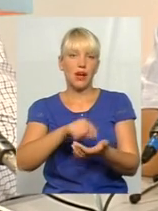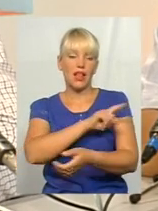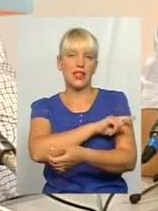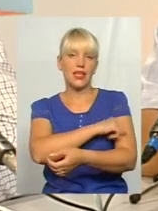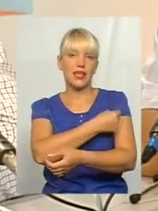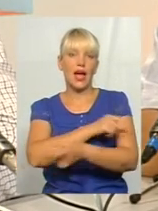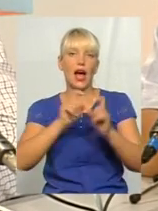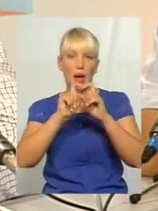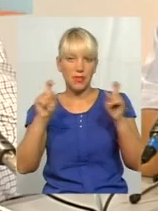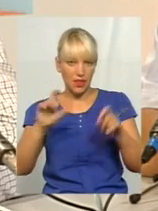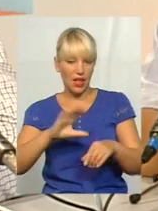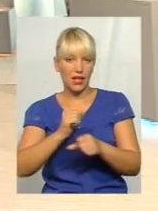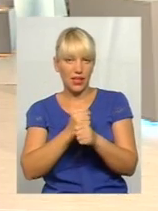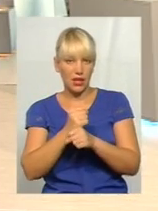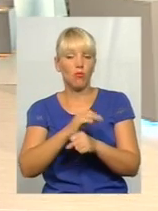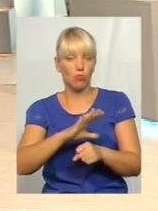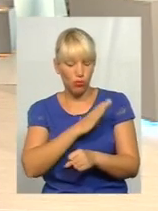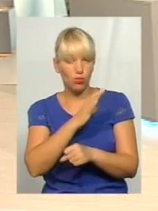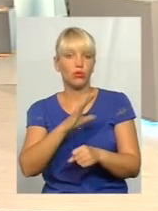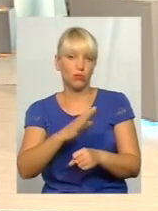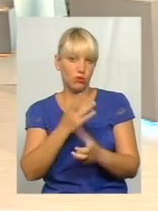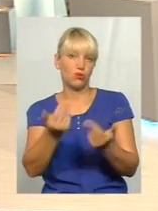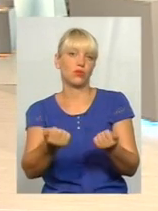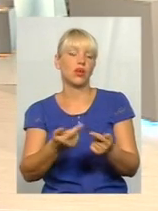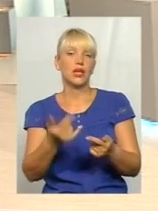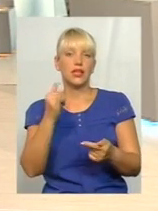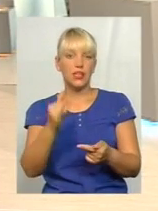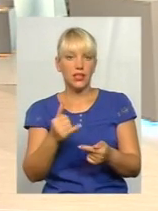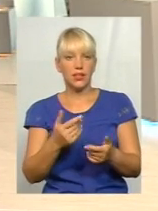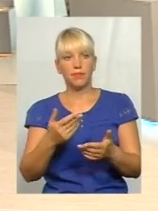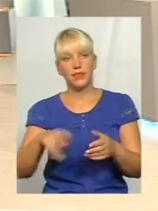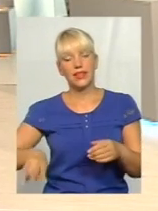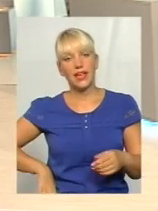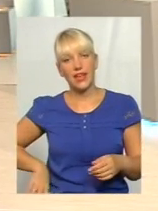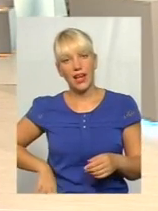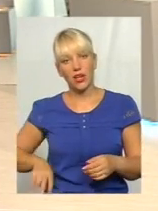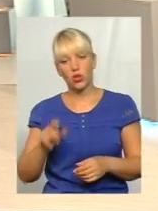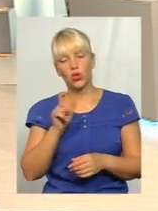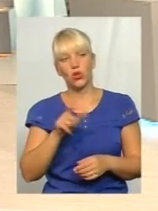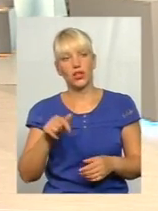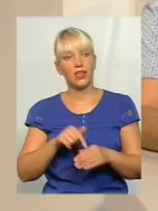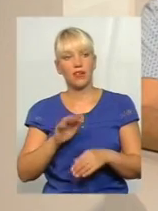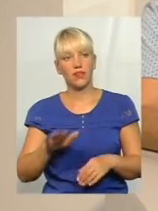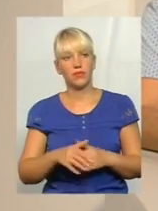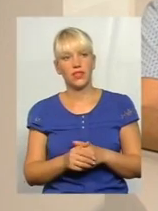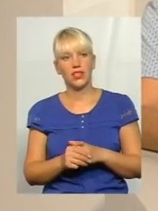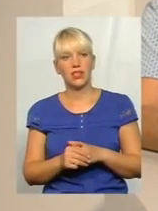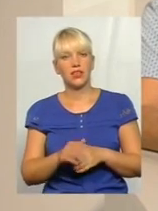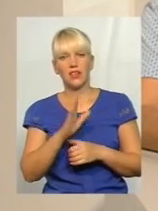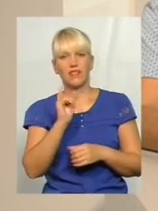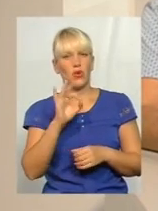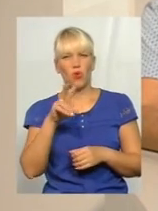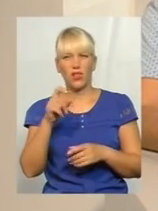були були цього року тоже директори скажемо так колективи не реагували слухайте це невдалий приклад по віолі